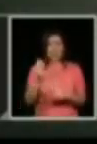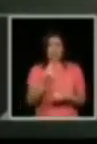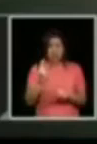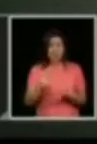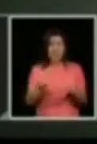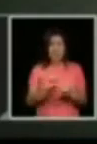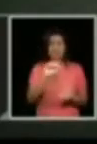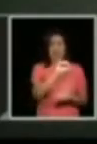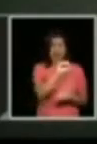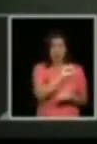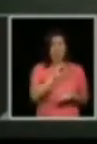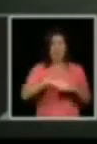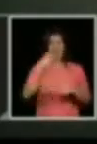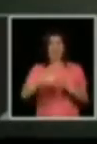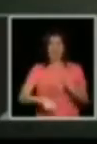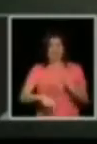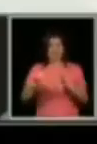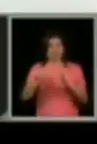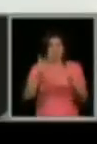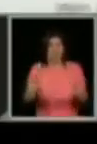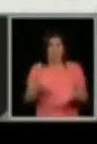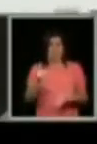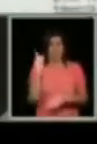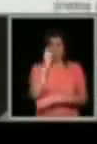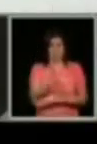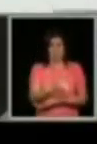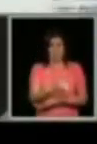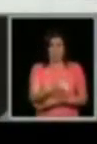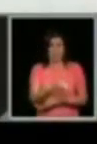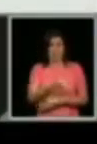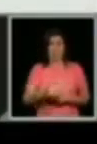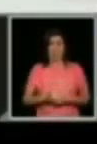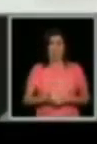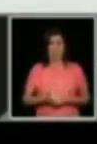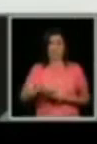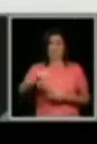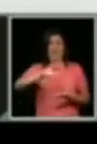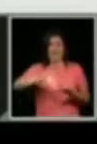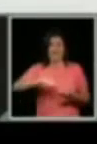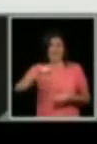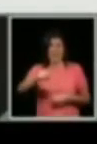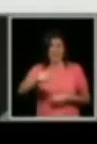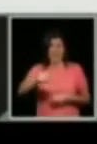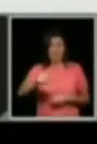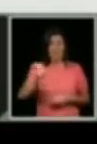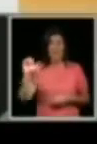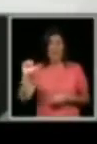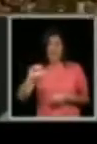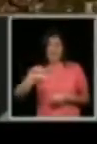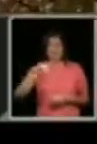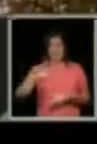של, של החברה של אשתו, בחברה הפרטית. הוא מזמין אותה למשרד הרווחה, למשרדים של משרד הרווחה בתל אביב,